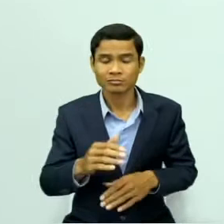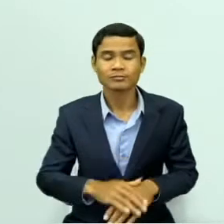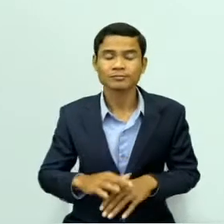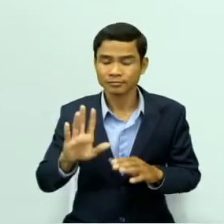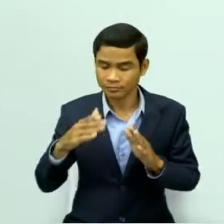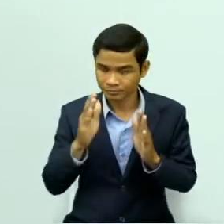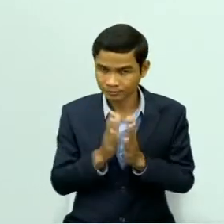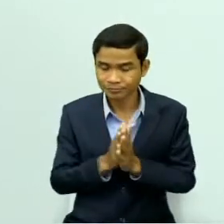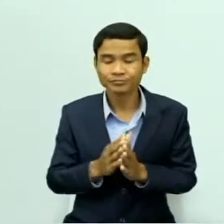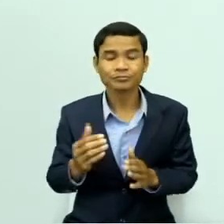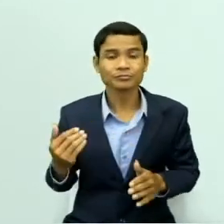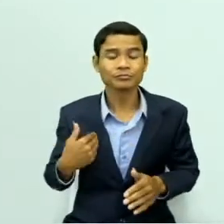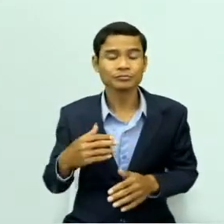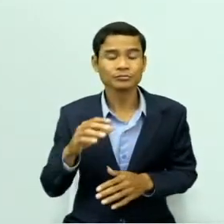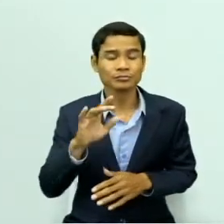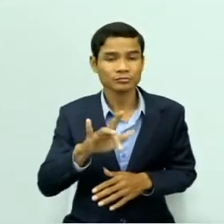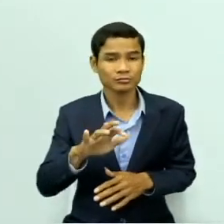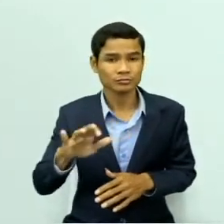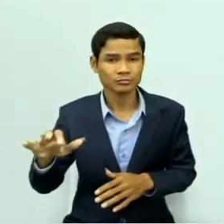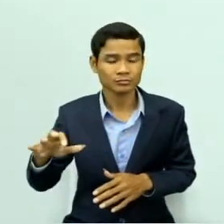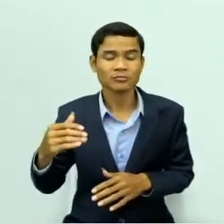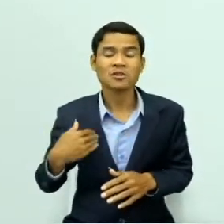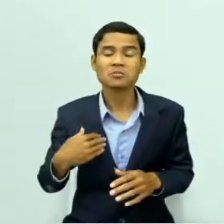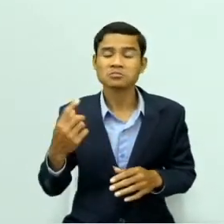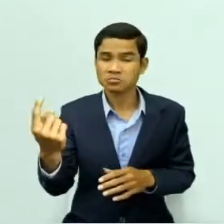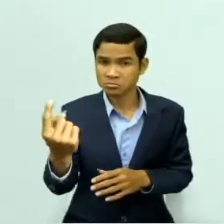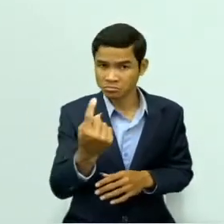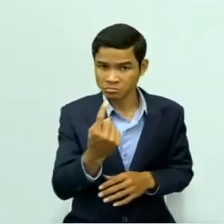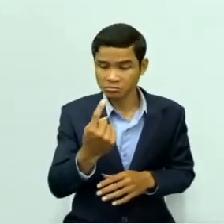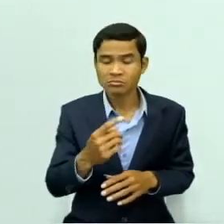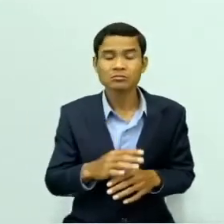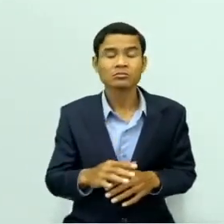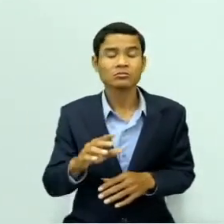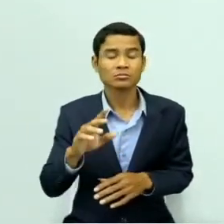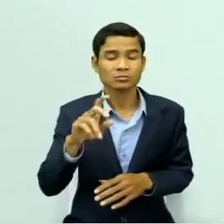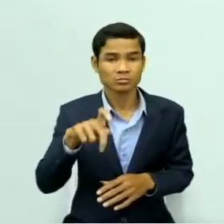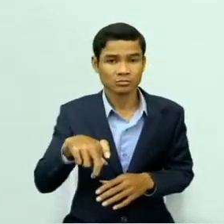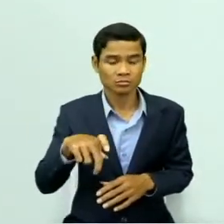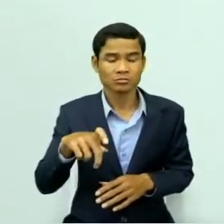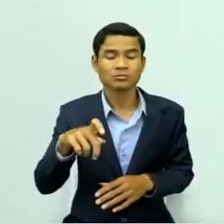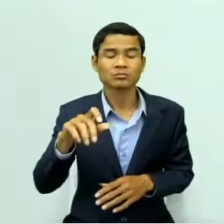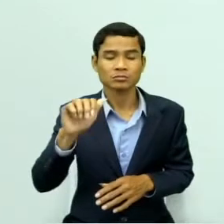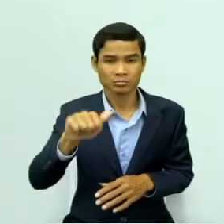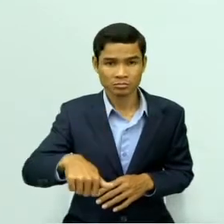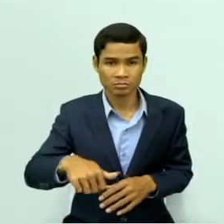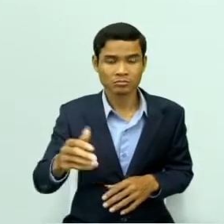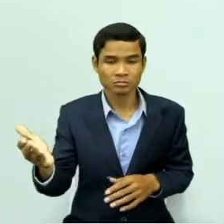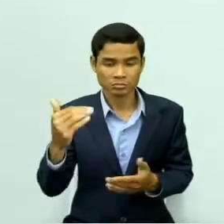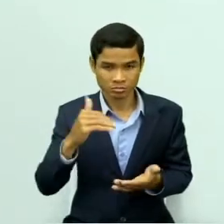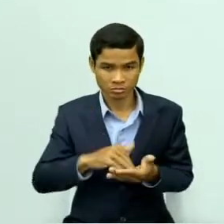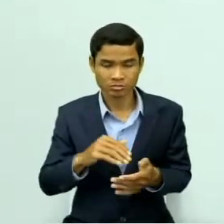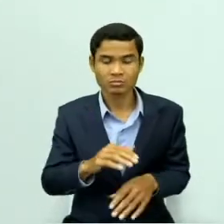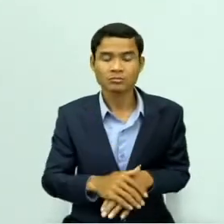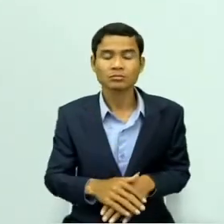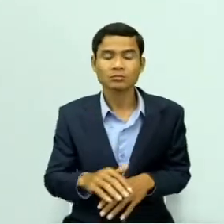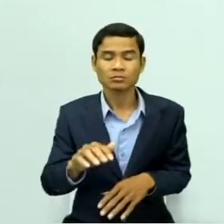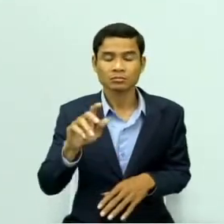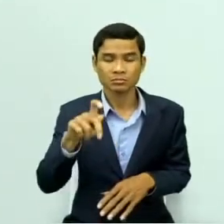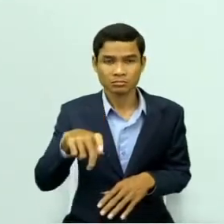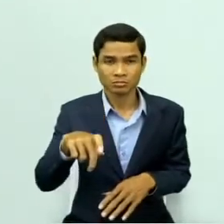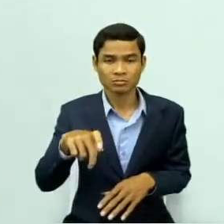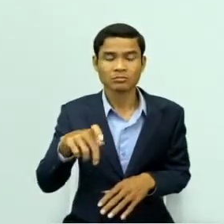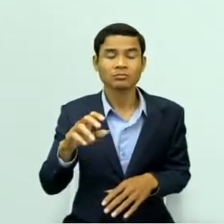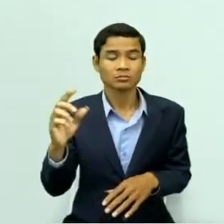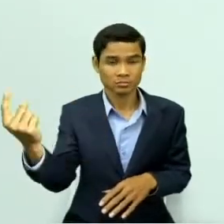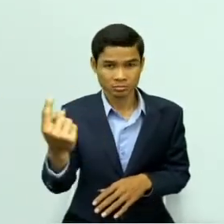Chà con bị nhiều. Miên sâu đa mà nhiều. Con sẽ đảm bảo đồng tiết.